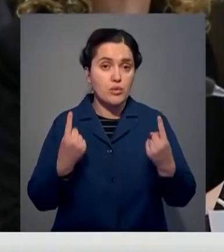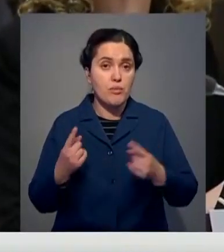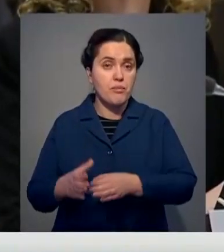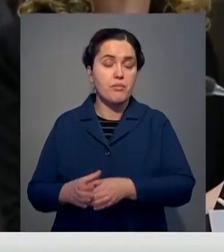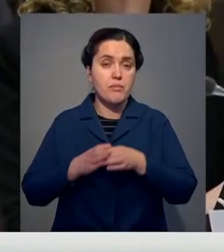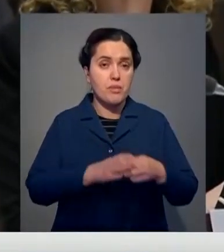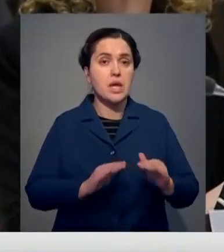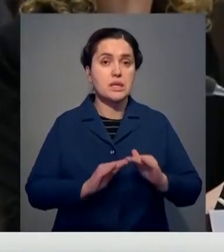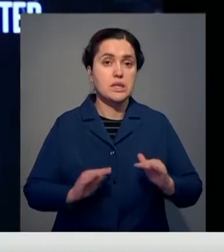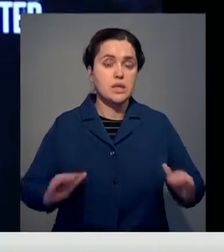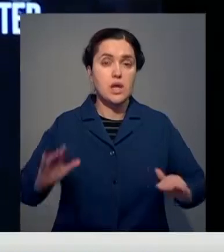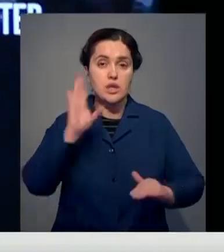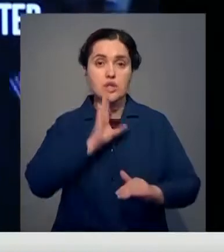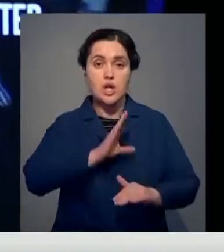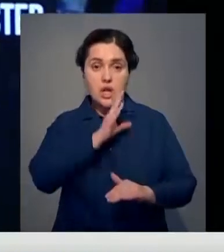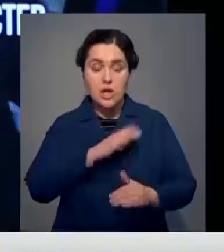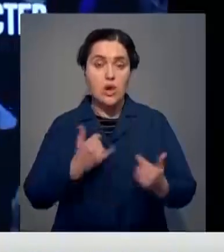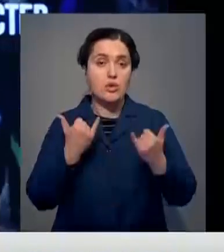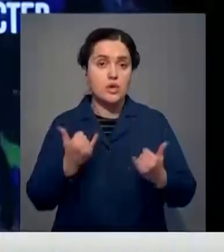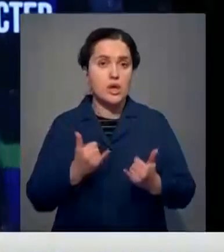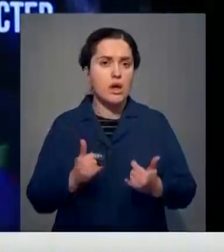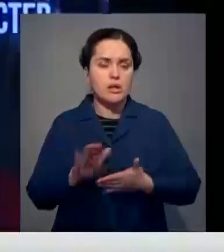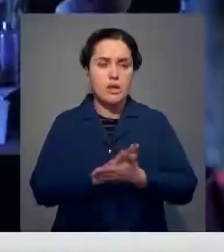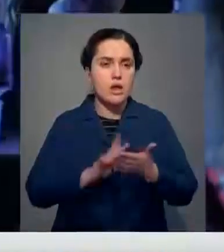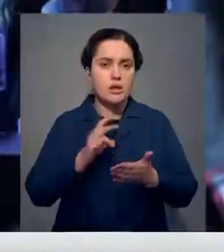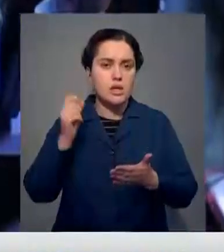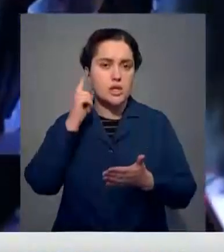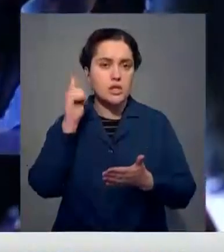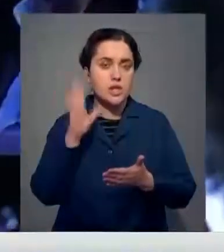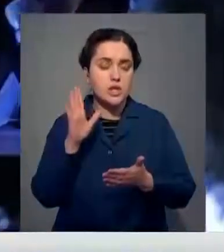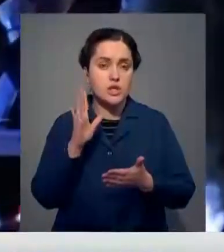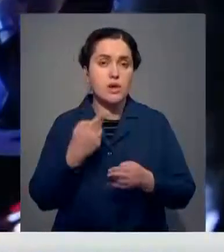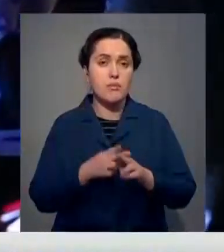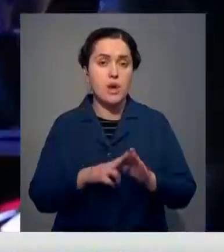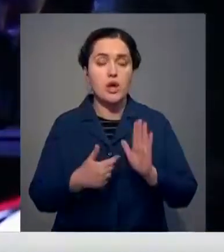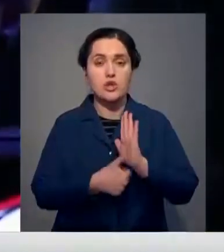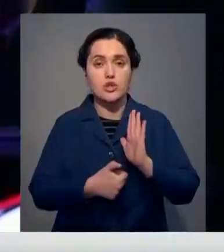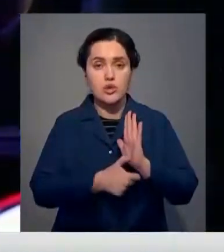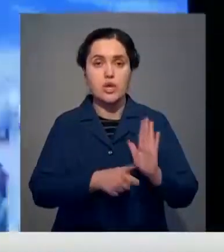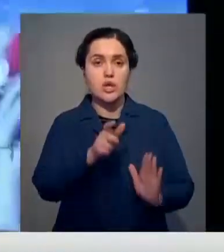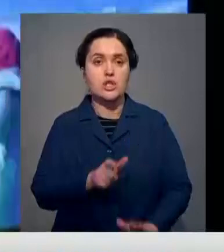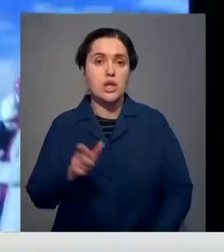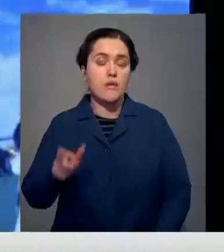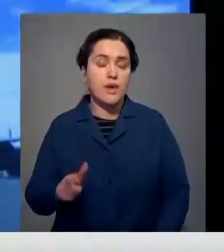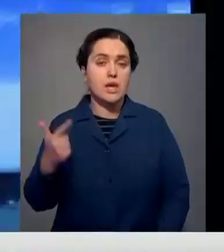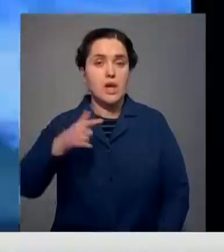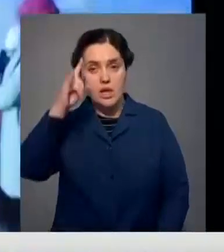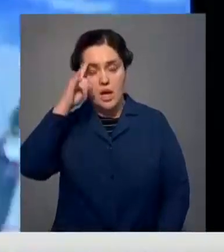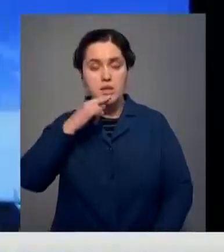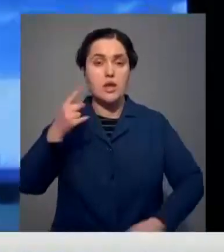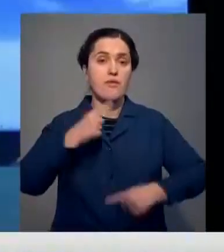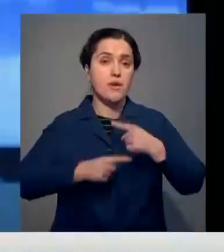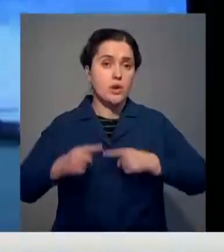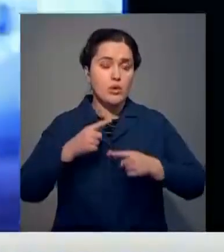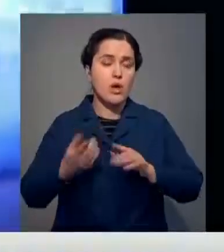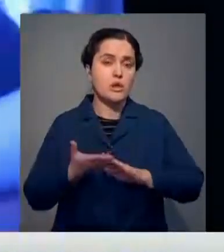и женщин многие участники сегодняшнего брифинга никогда не слышали. Более 600 граждан Казахстана вернулись на родину из зон боевых